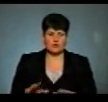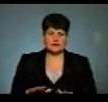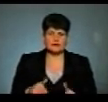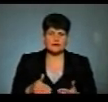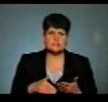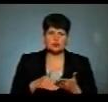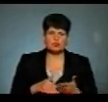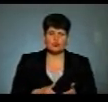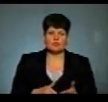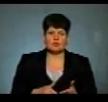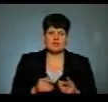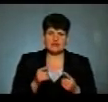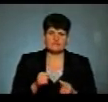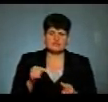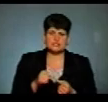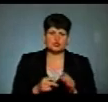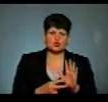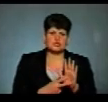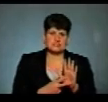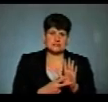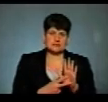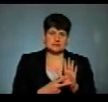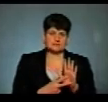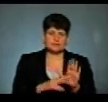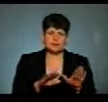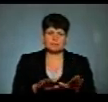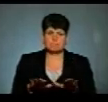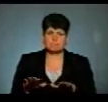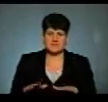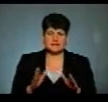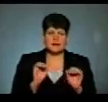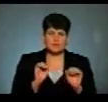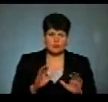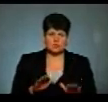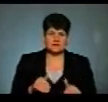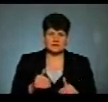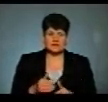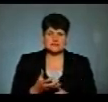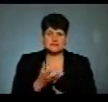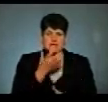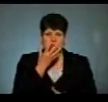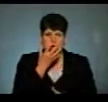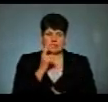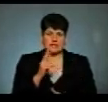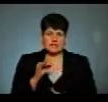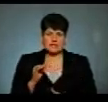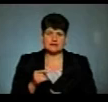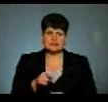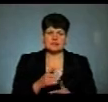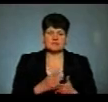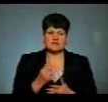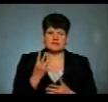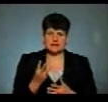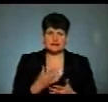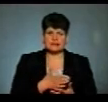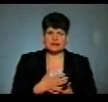допомога і визначено 7 місць, де може бути надаватися кисень. Там є сьогодні 3 дихальних апарати,